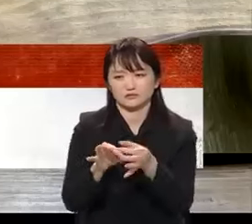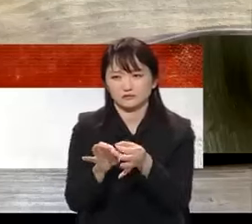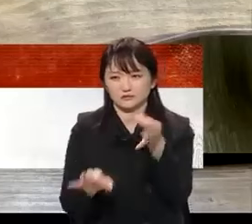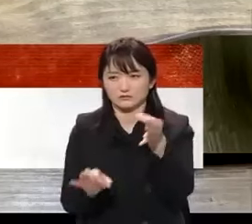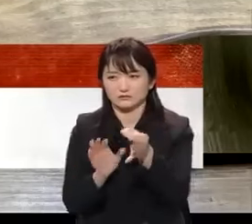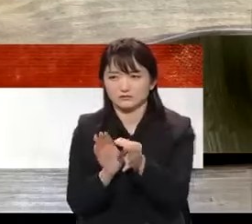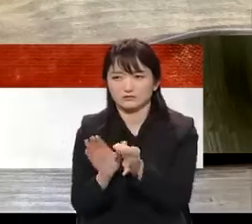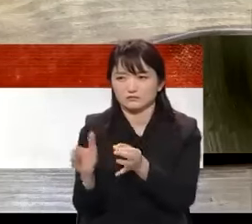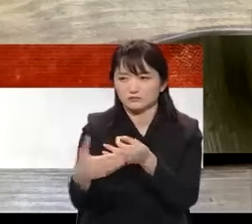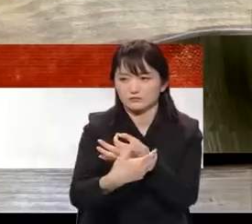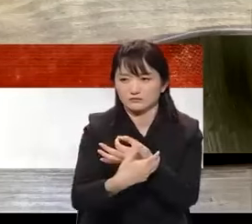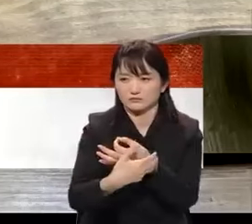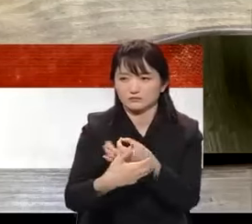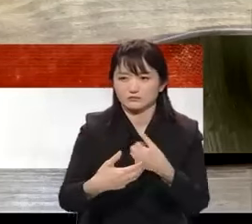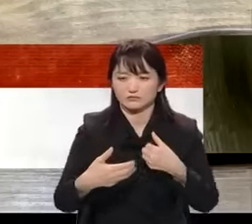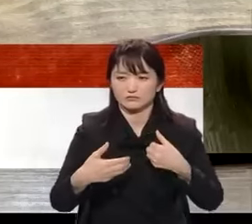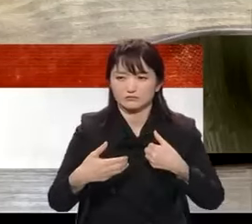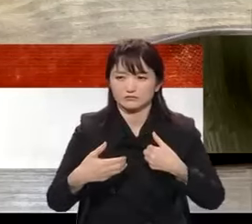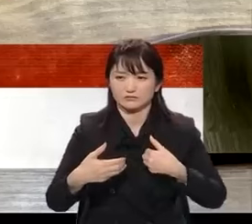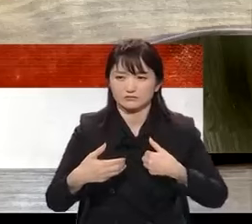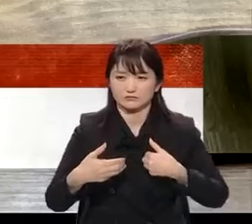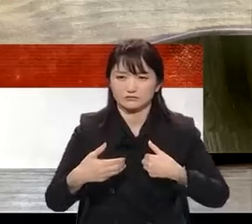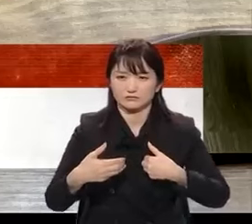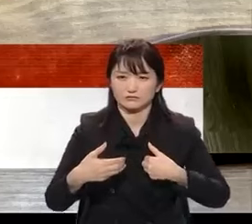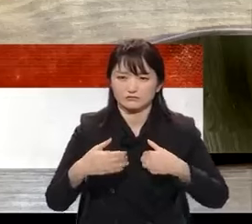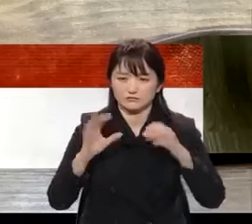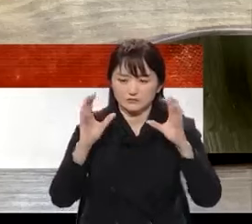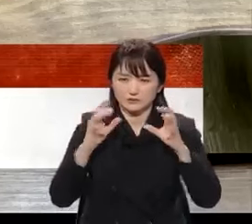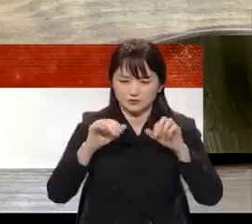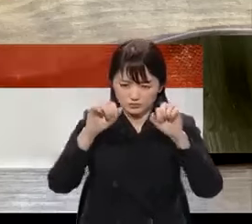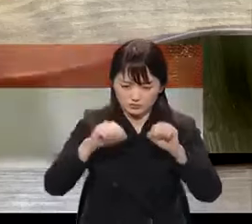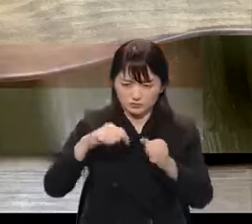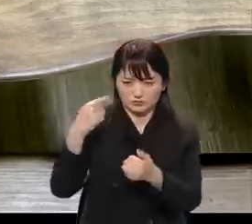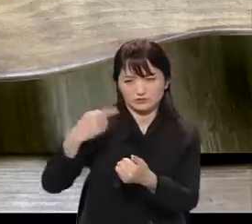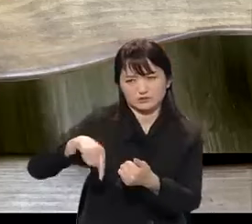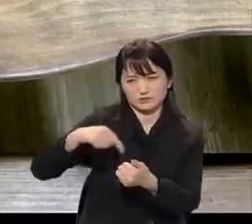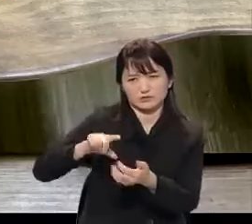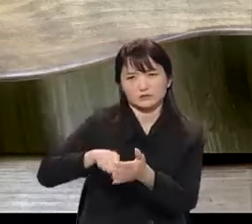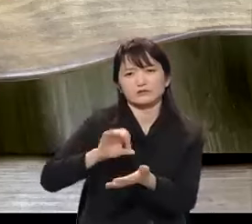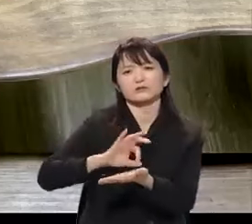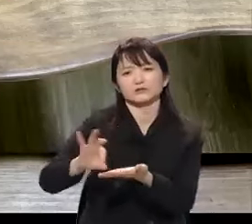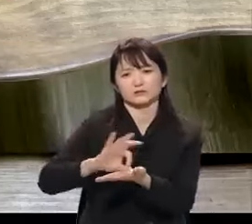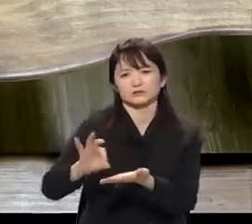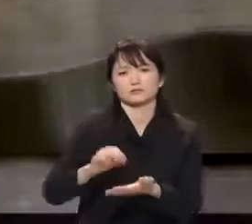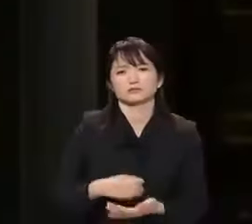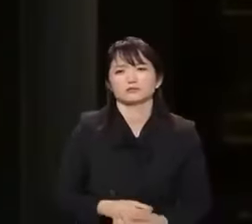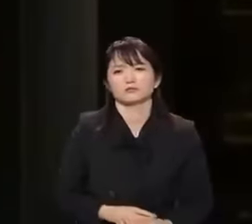있는 악기인데 아이들 운동 가르칠 때 사용했던 건데